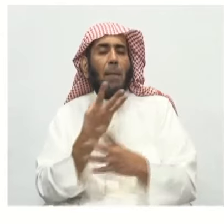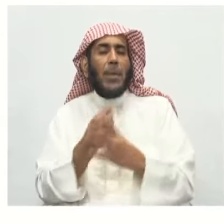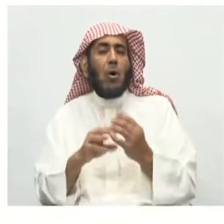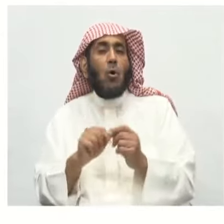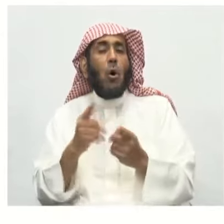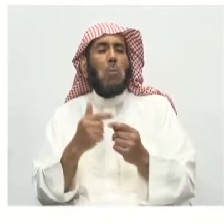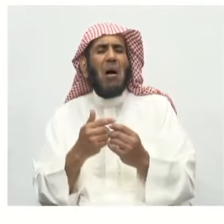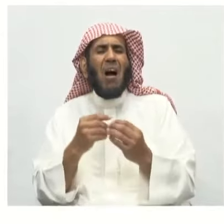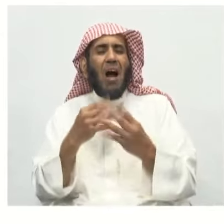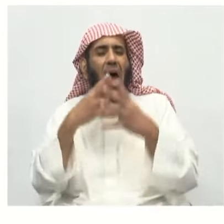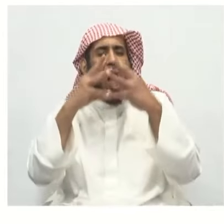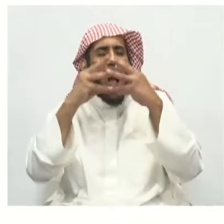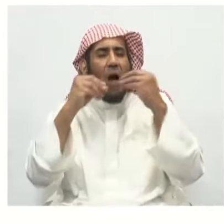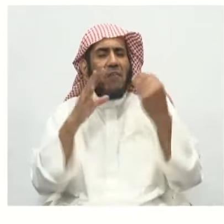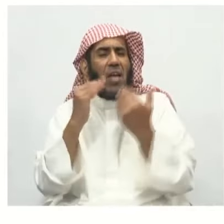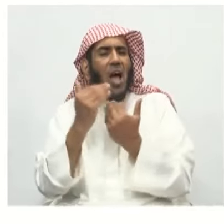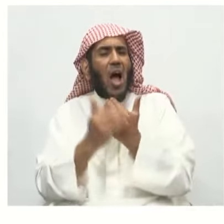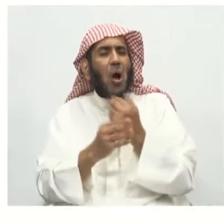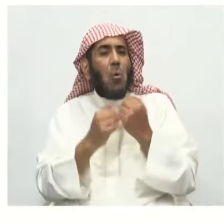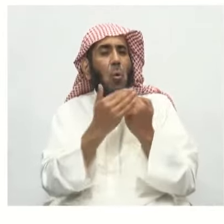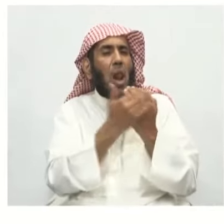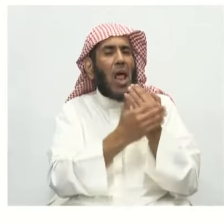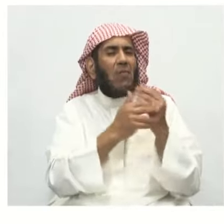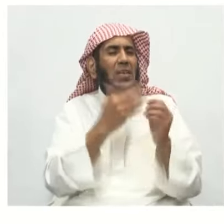ما خفي ولطف